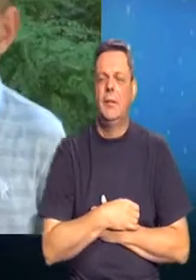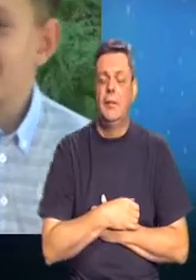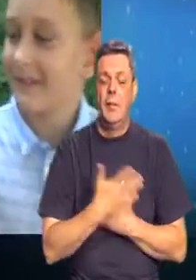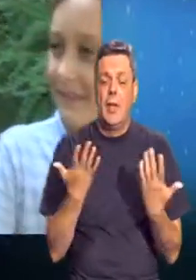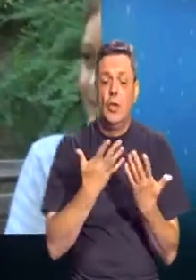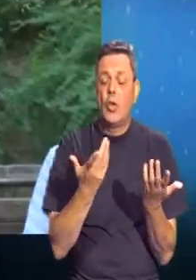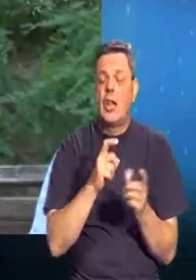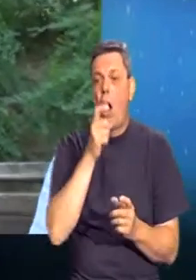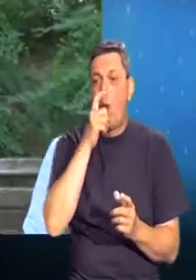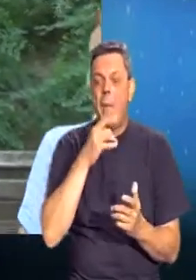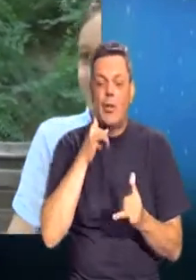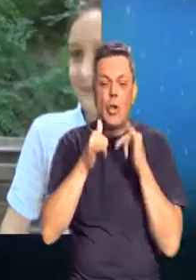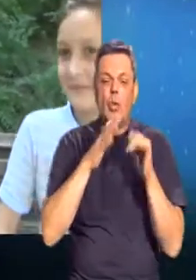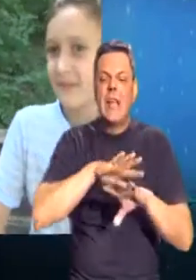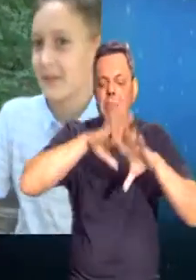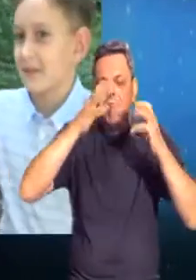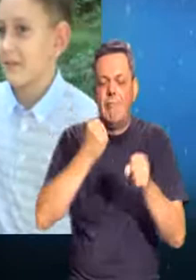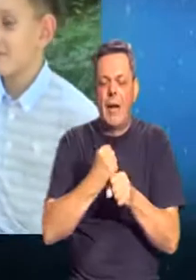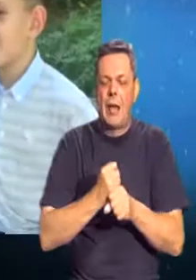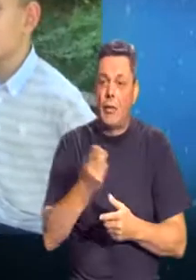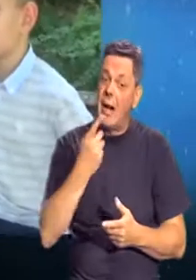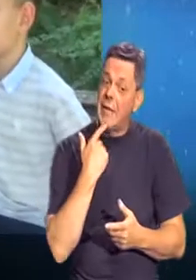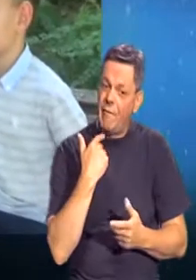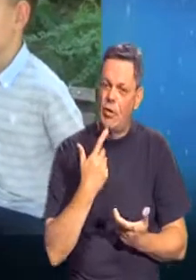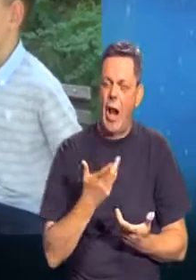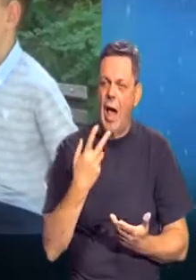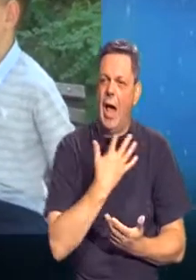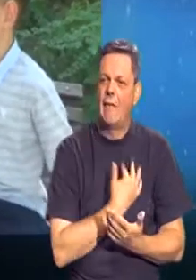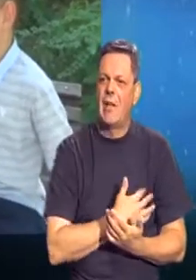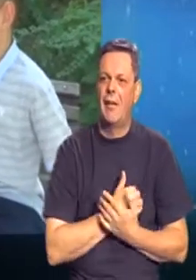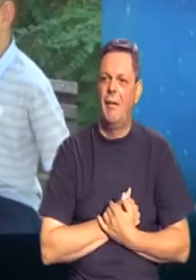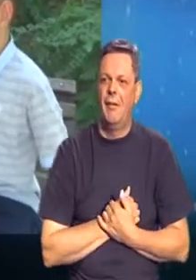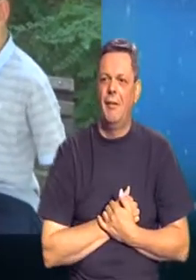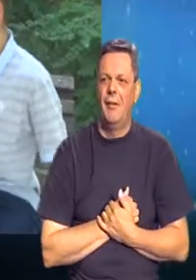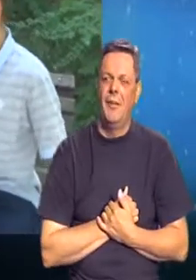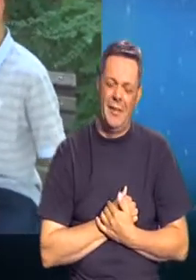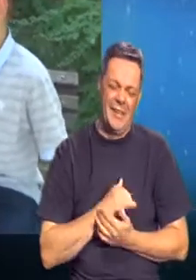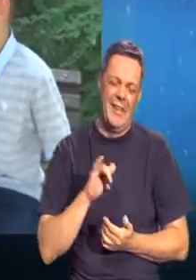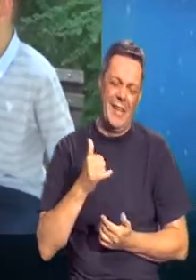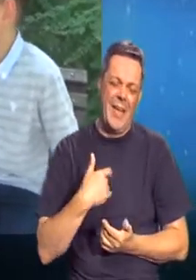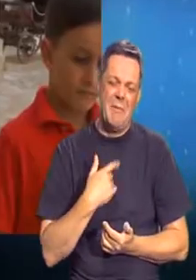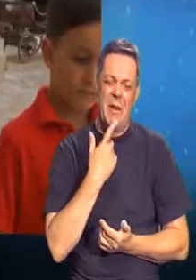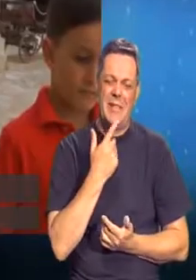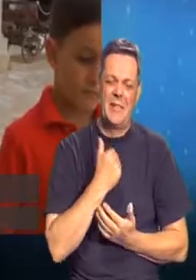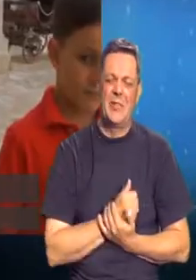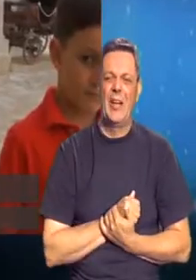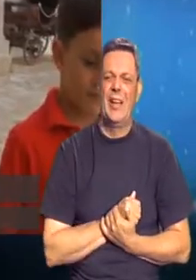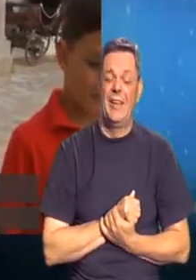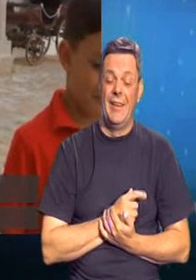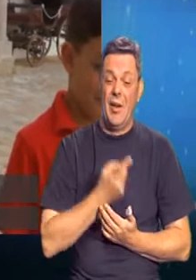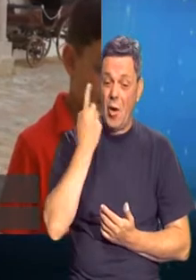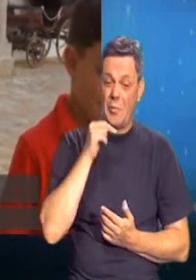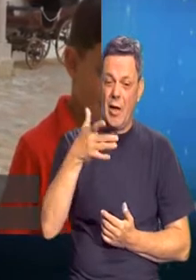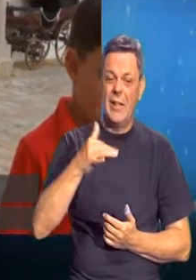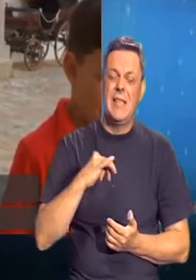I šta si kao njemački turist sve radio? Je li ti se svidjela kao prvo Hrvatska? Pa da. A osim toga, ti